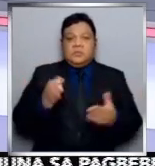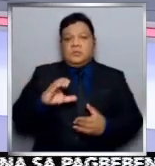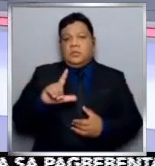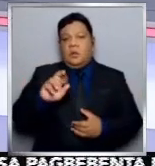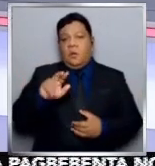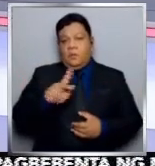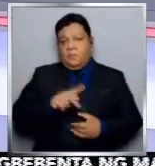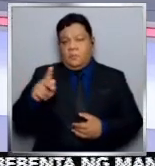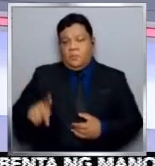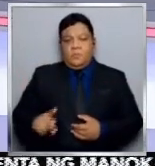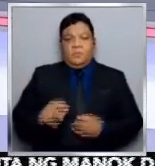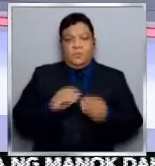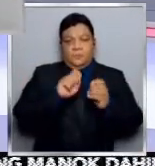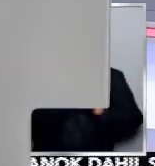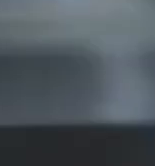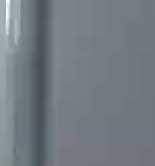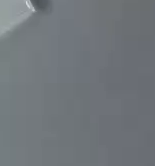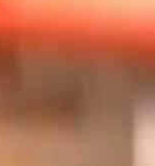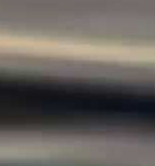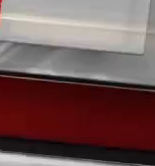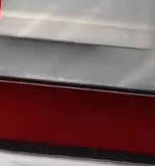GMA Regional TV, Balitang Amyan.